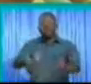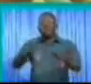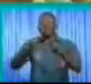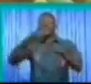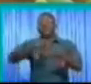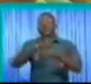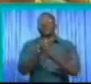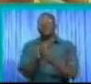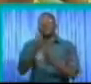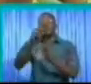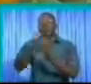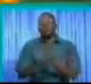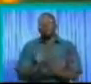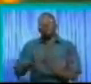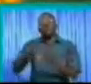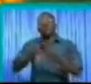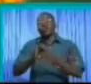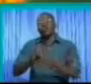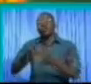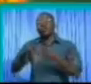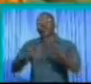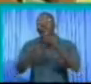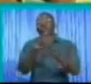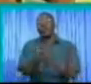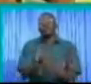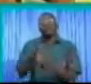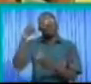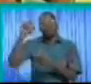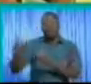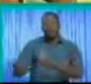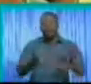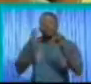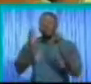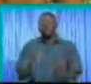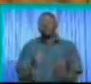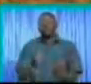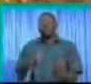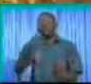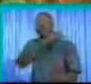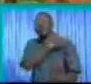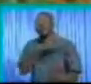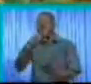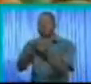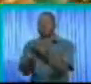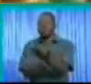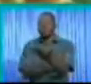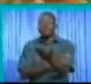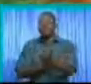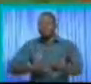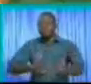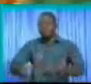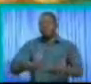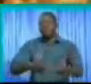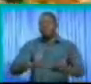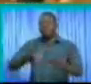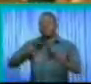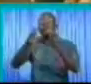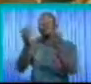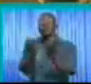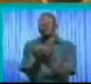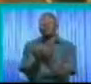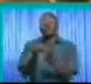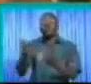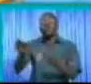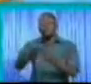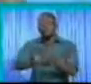création d'une coordination nationale provisoire des acteurs des périmètres irrigués et l'amélioration de la gestion des comités d'irrigation